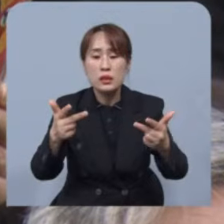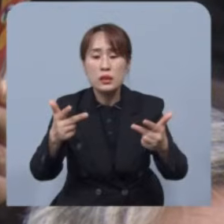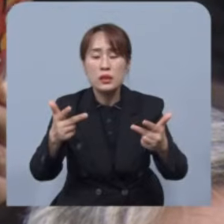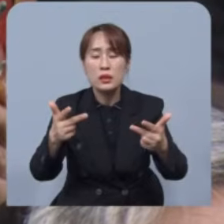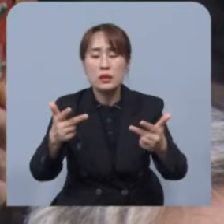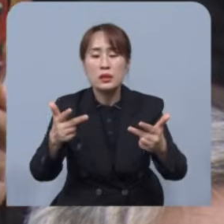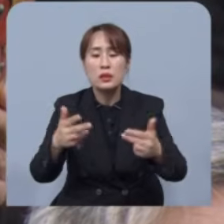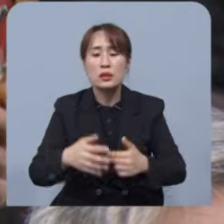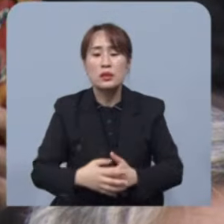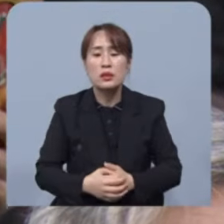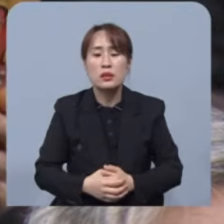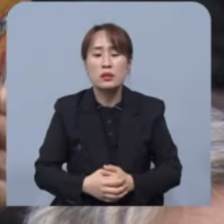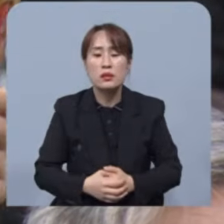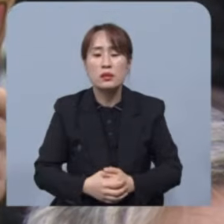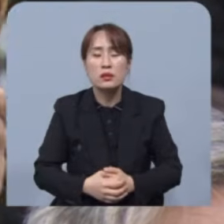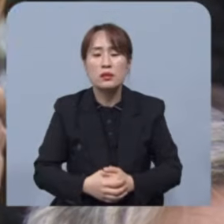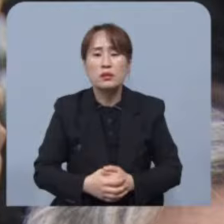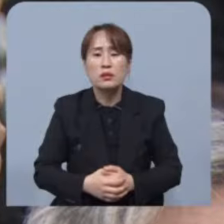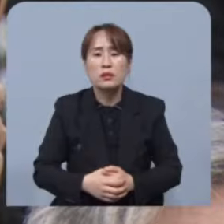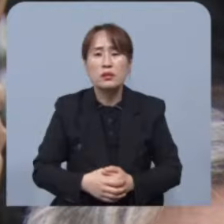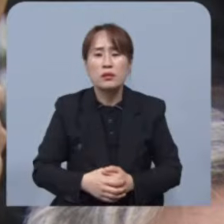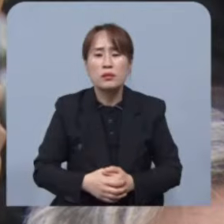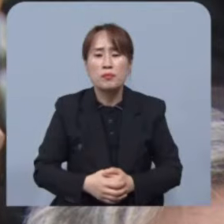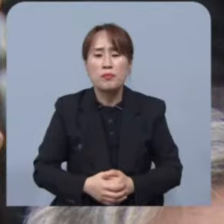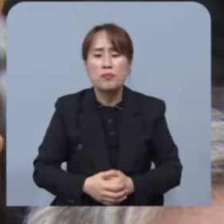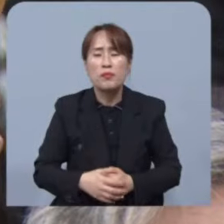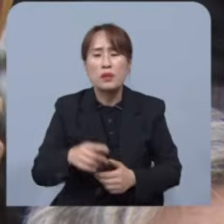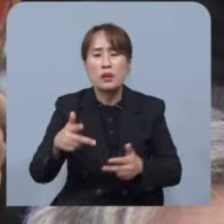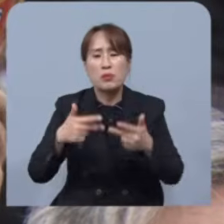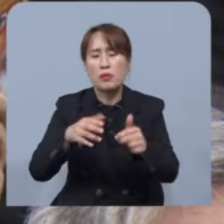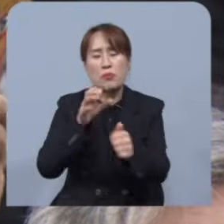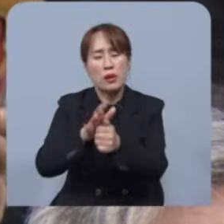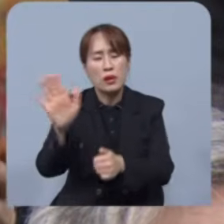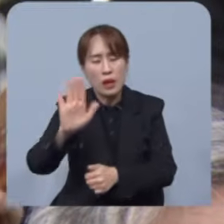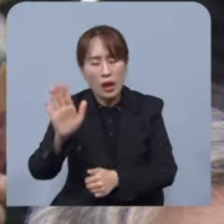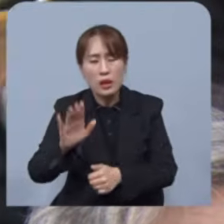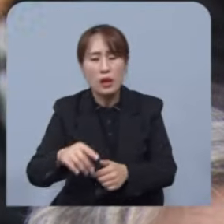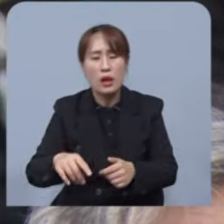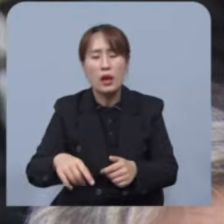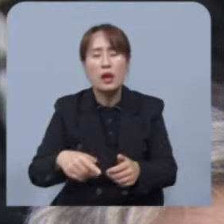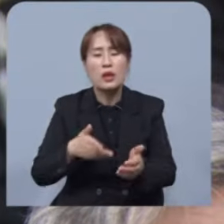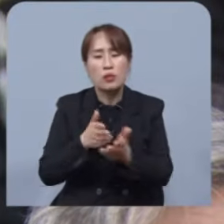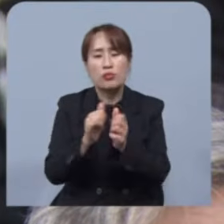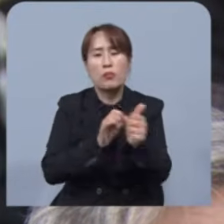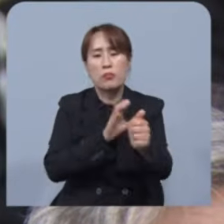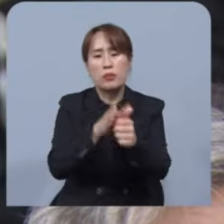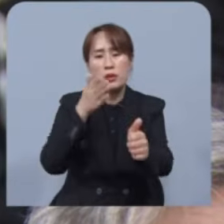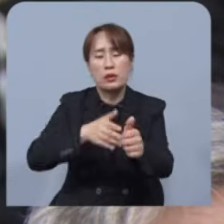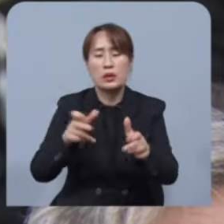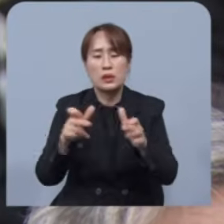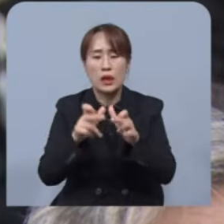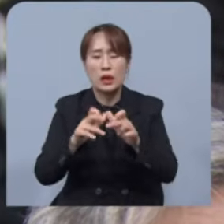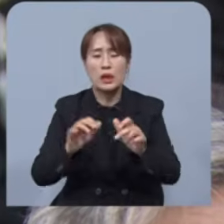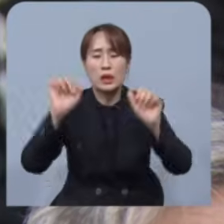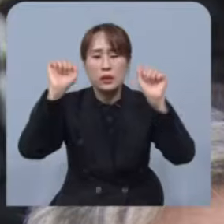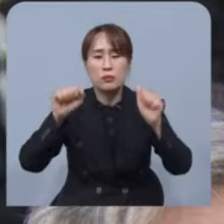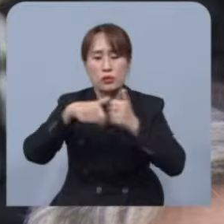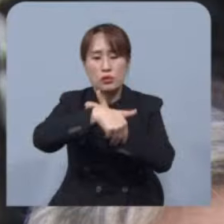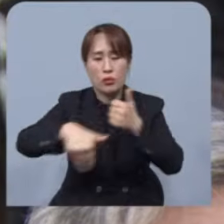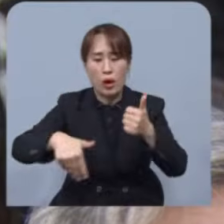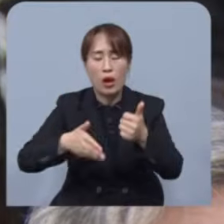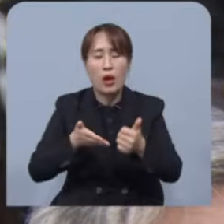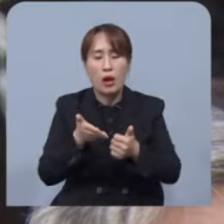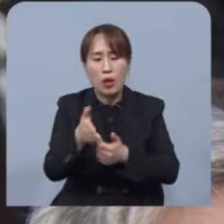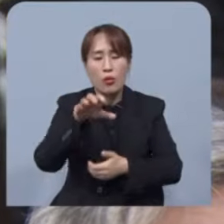기대는 특수교육청의 인력 운영 방식이 꼭 개선되었으면 좋겠습니다. 두 번째는 장애인 스포츠 바우처를 분리해